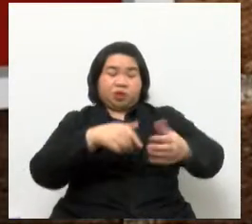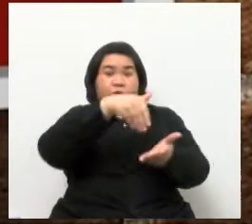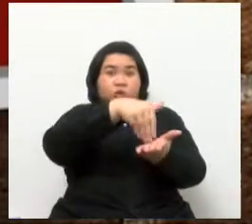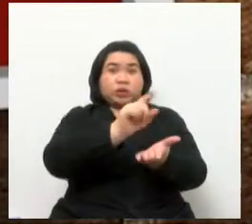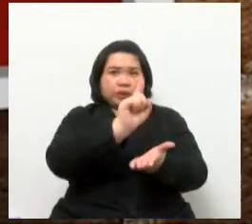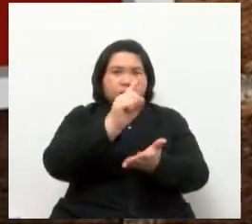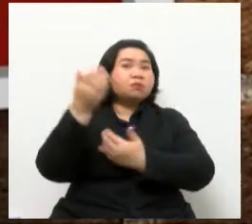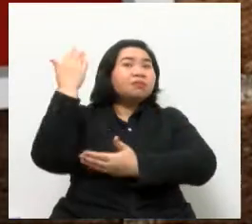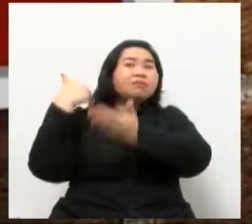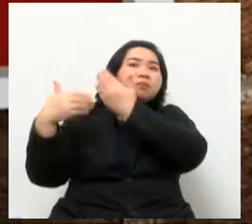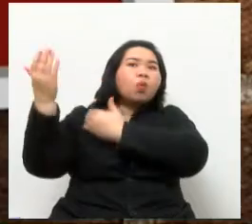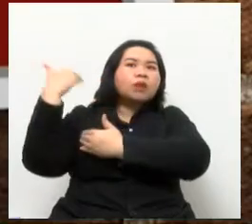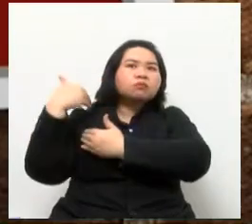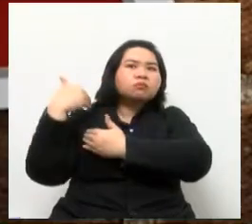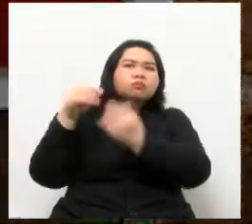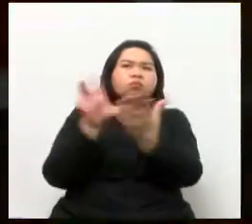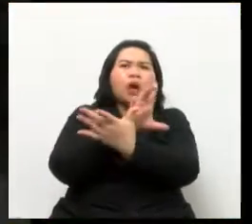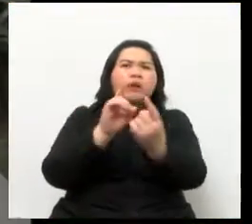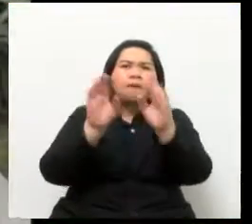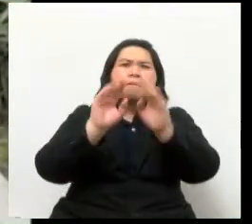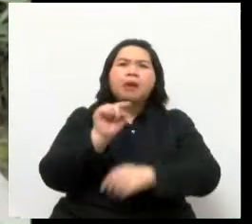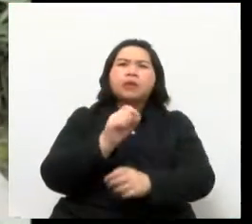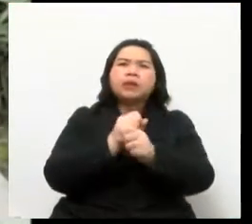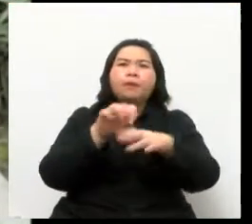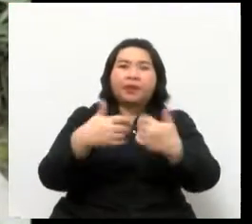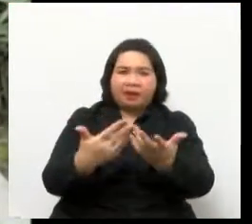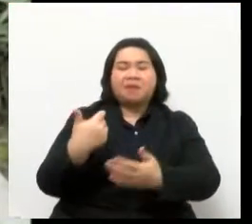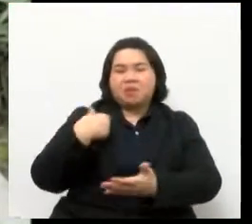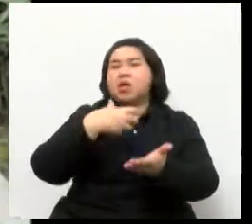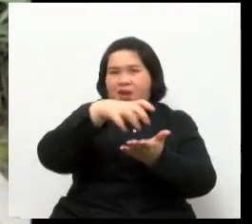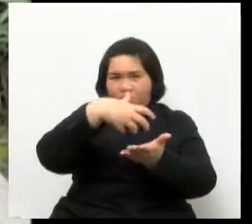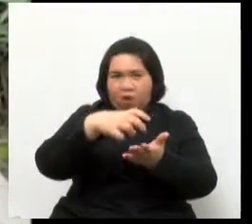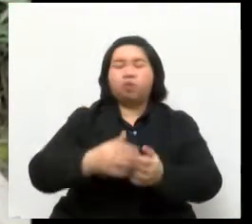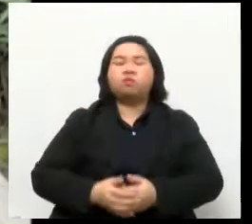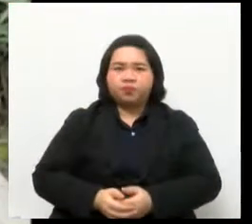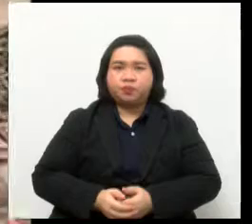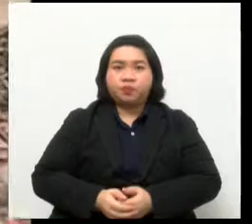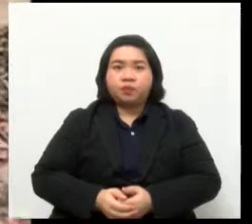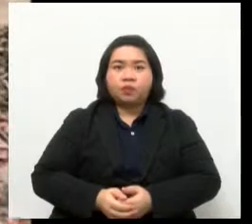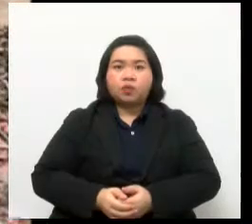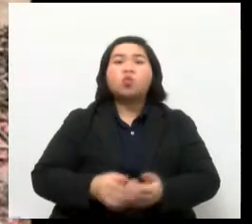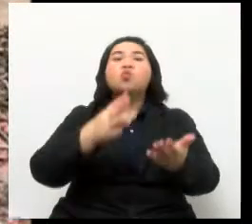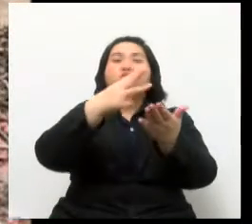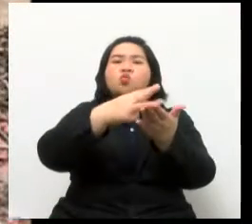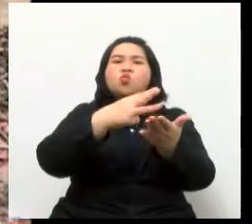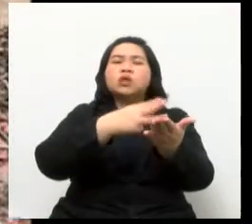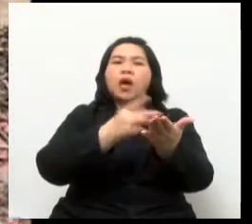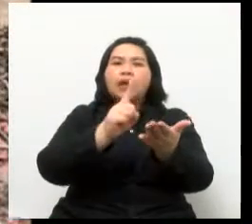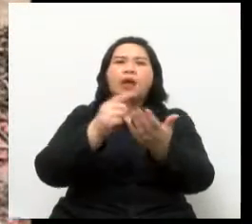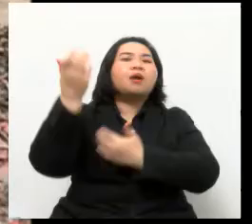วัติความเป็นมาของประเพณีจุดประทีปตีนกาบูรณาการในรายวิชาประวัติศา